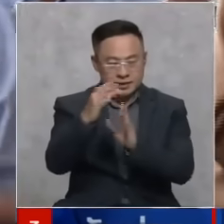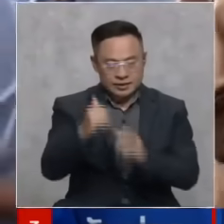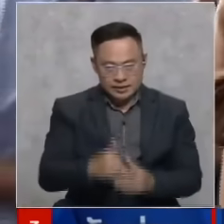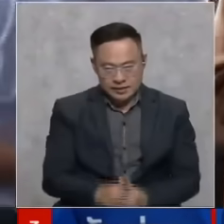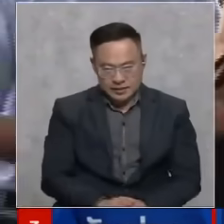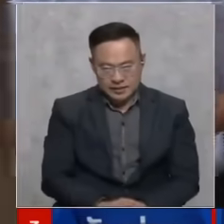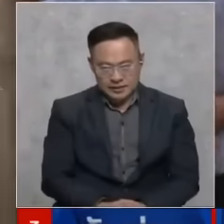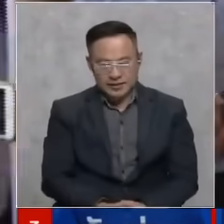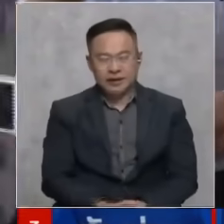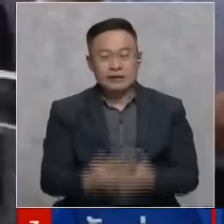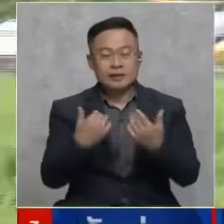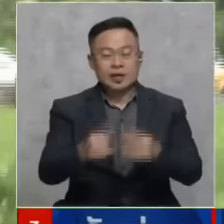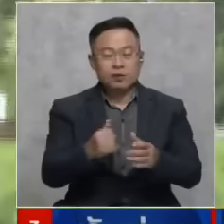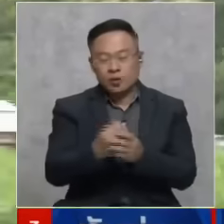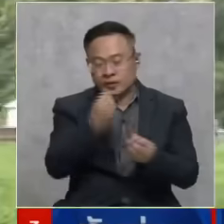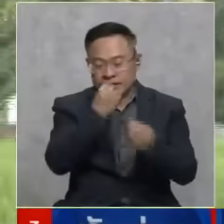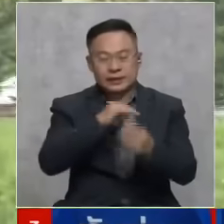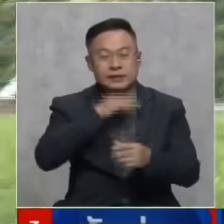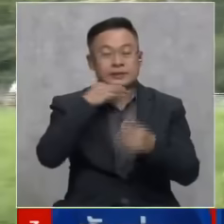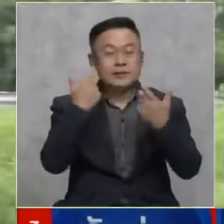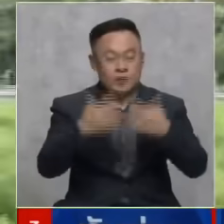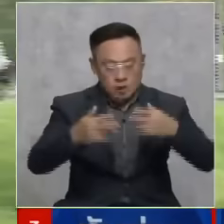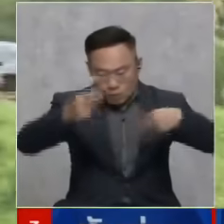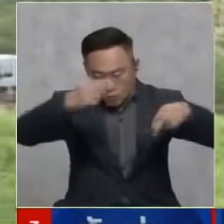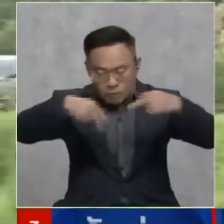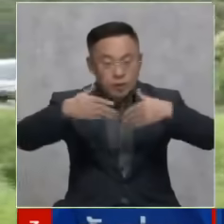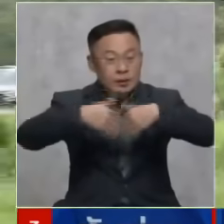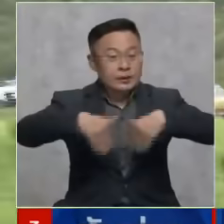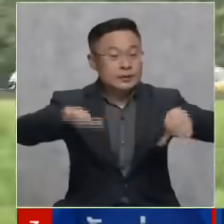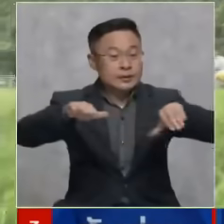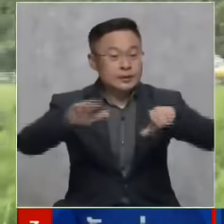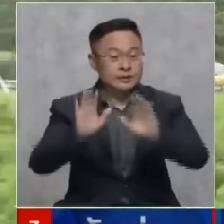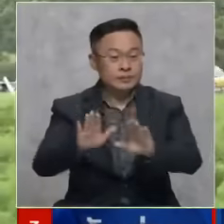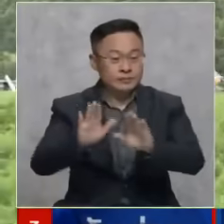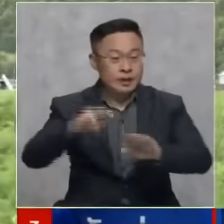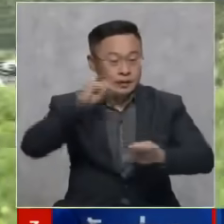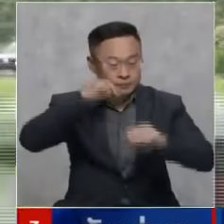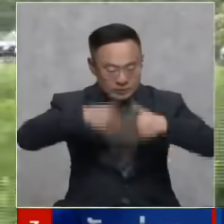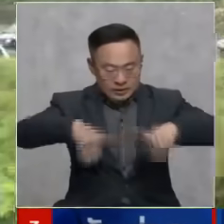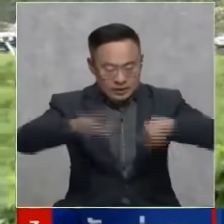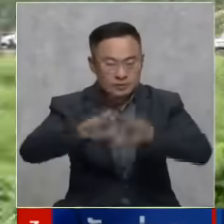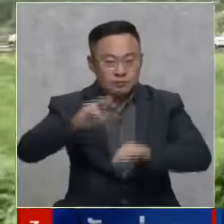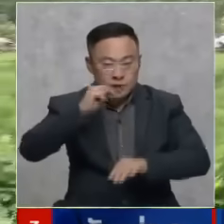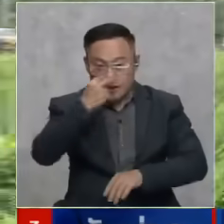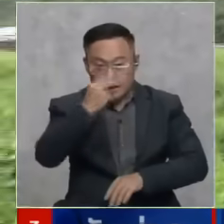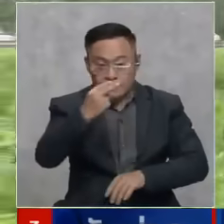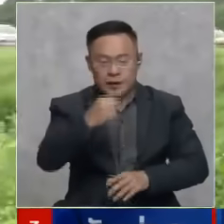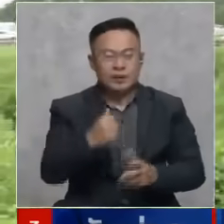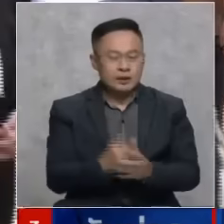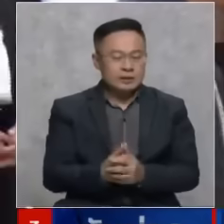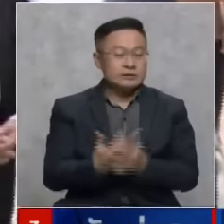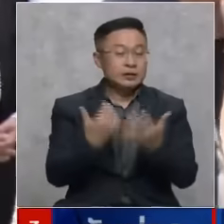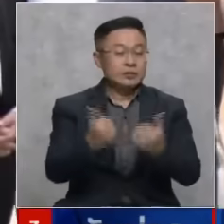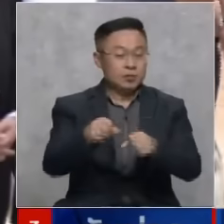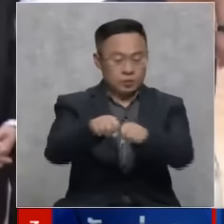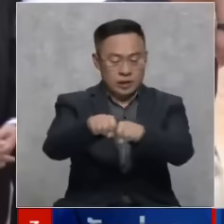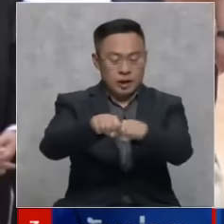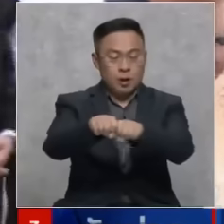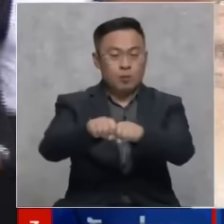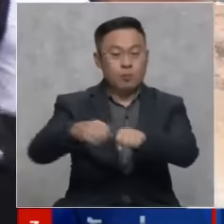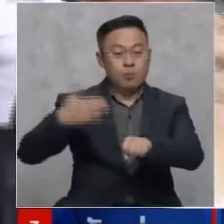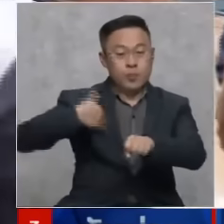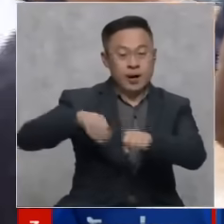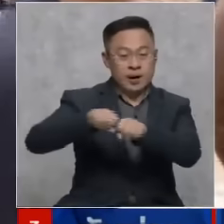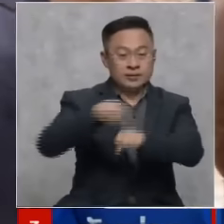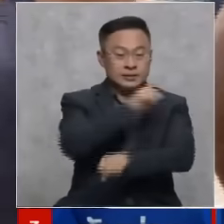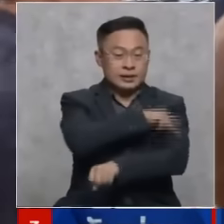ลังจากนั้นก็ไปที่เขื่อนแม่กวงอุดมธาราละค่ะเดินเท้าลุยโคลนนี่เห็นบอกว่าใส่รองเท้าผ้าใบแล้วก็ใจถึงด้วยนะคะ